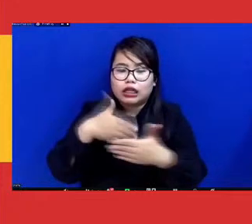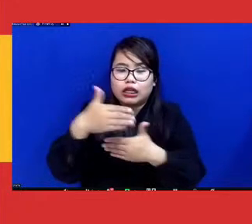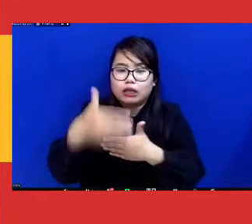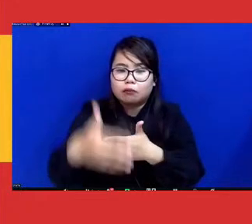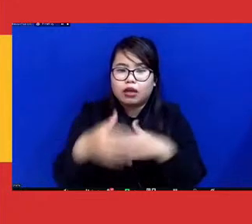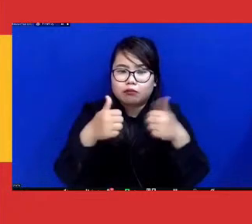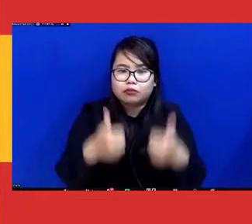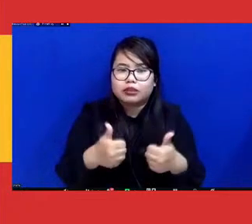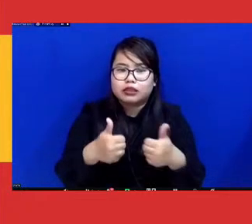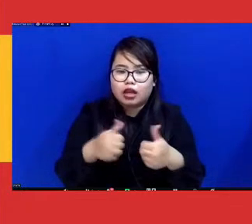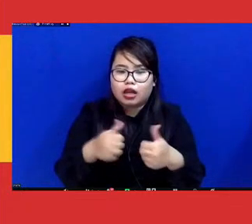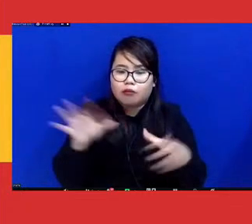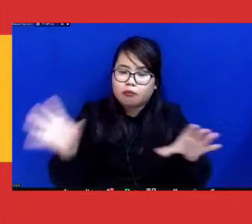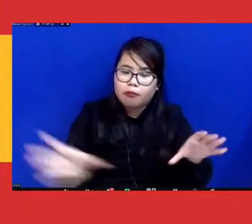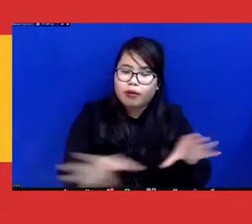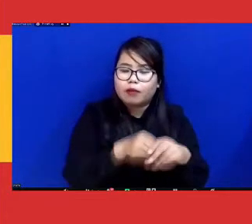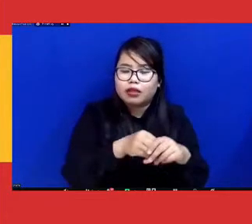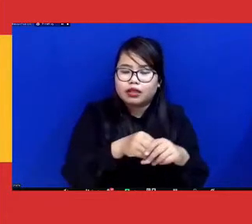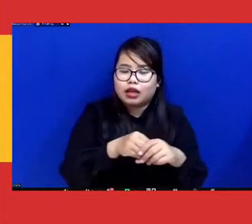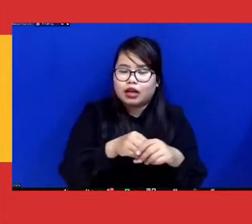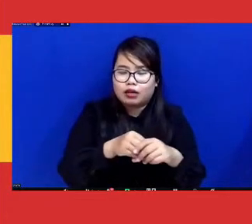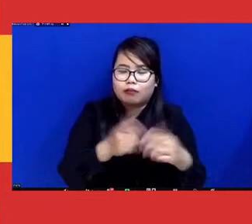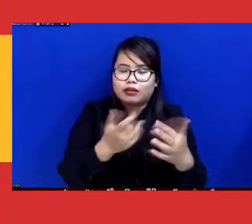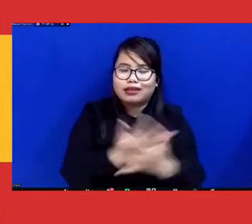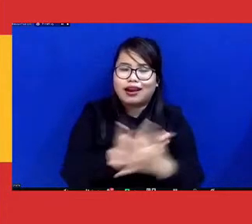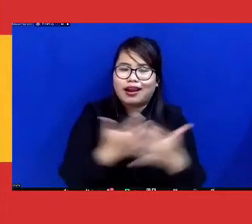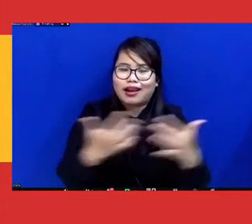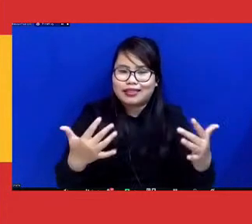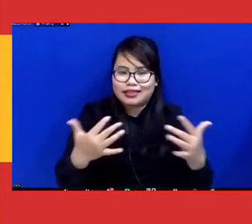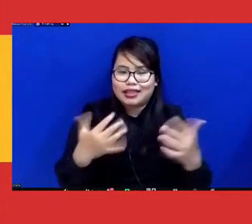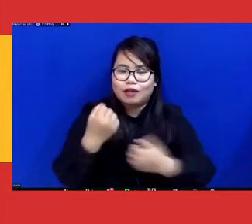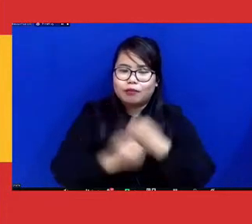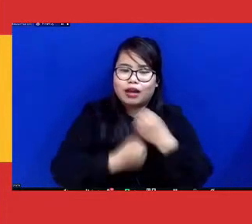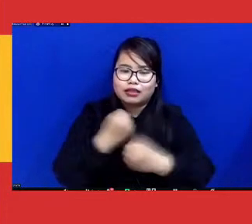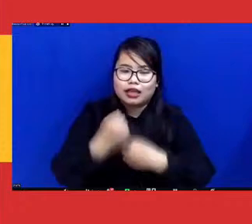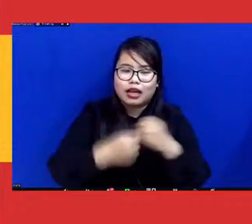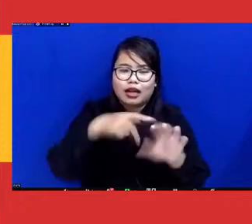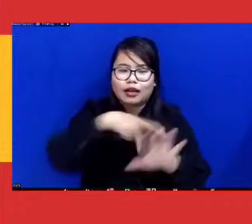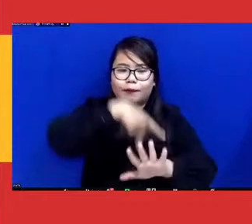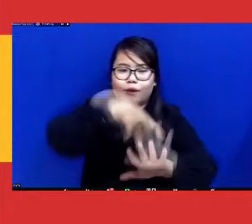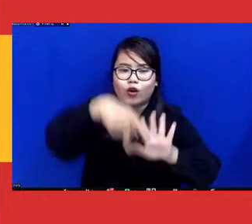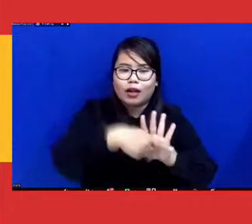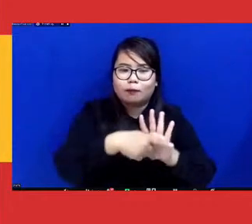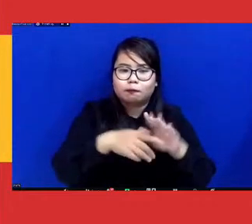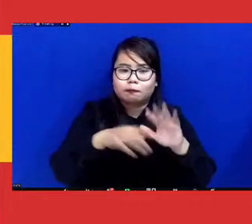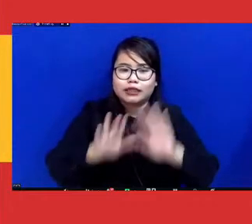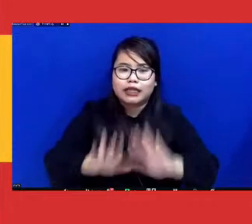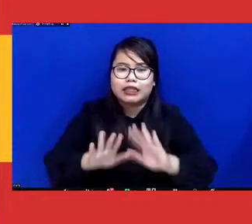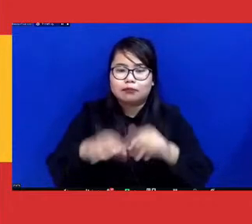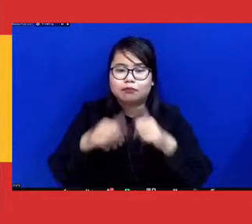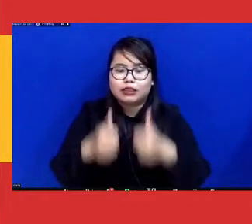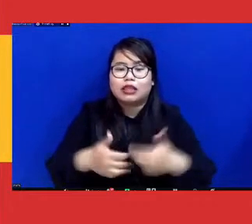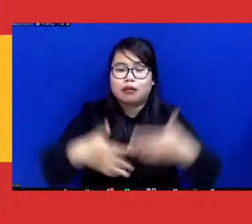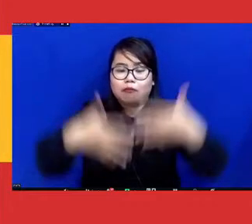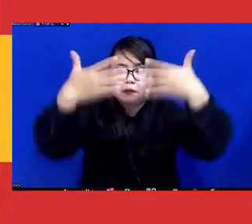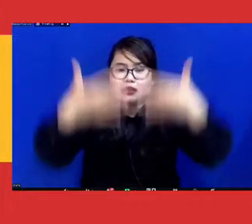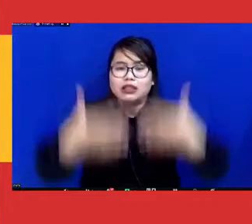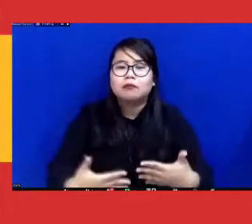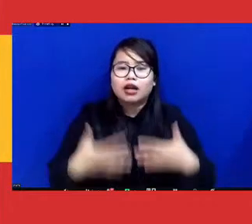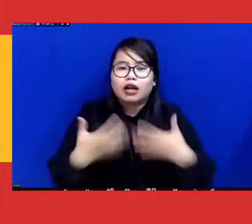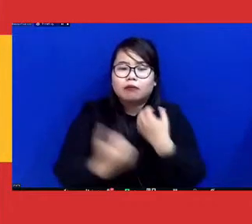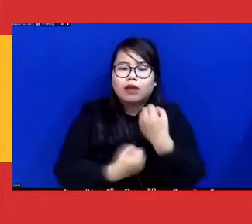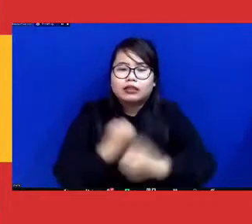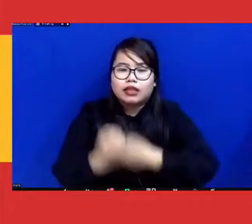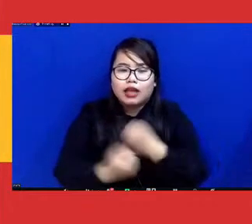engage atau melibatkan partisipasi masyarakat dalam pelaksanaan program-programnya yang nantinya juga akan mencerminkan pelaksanaan